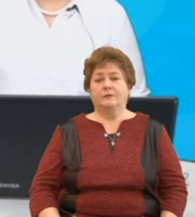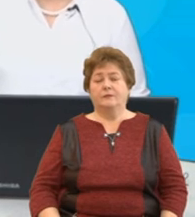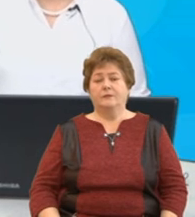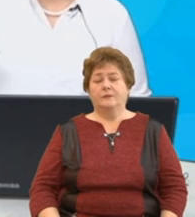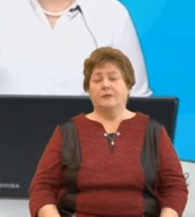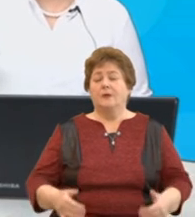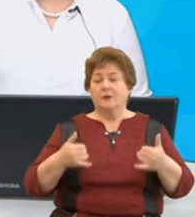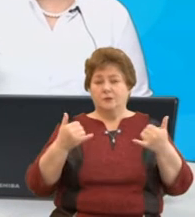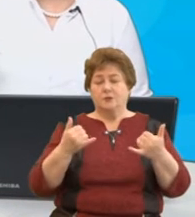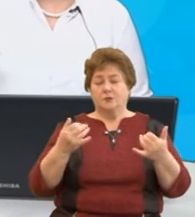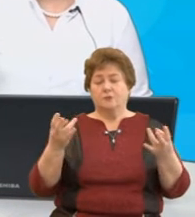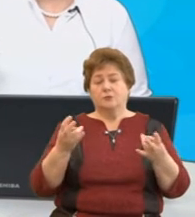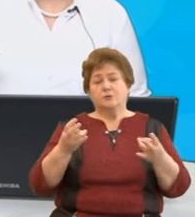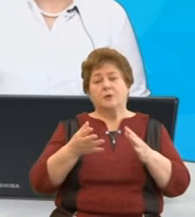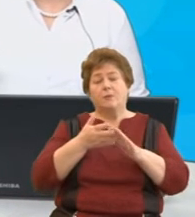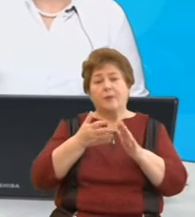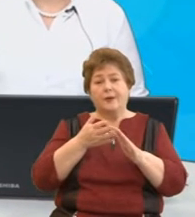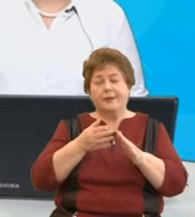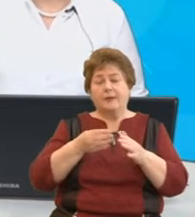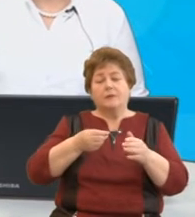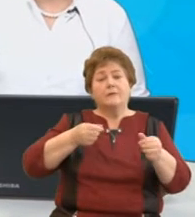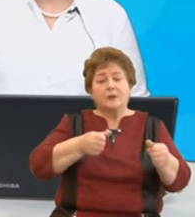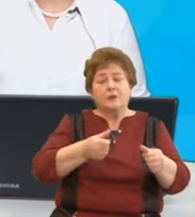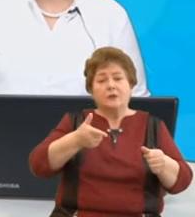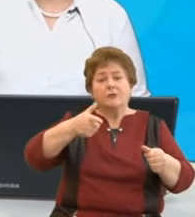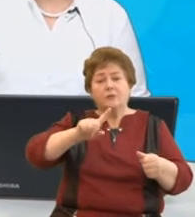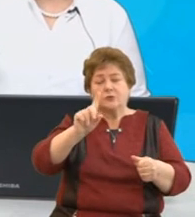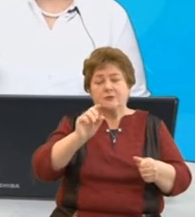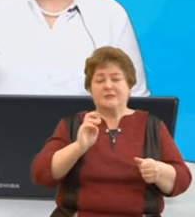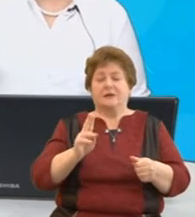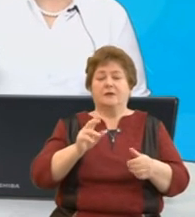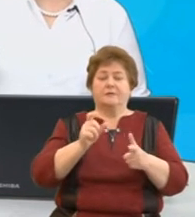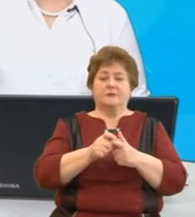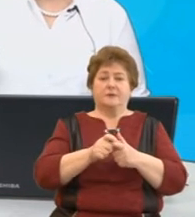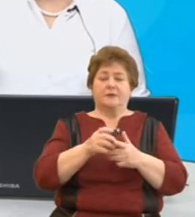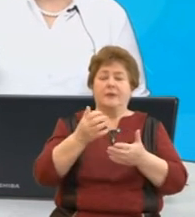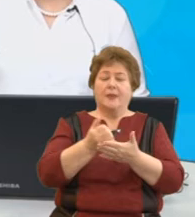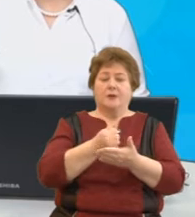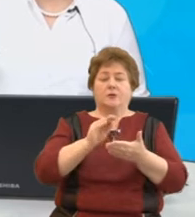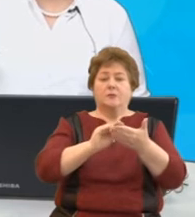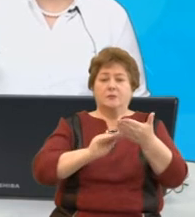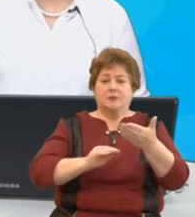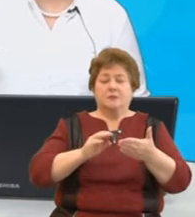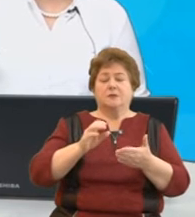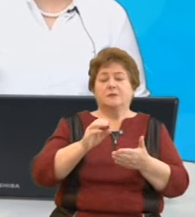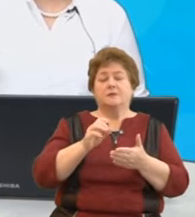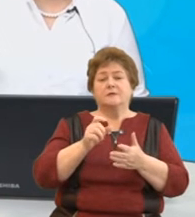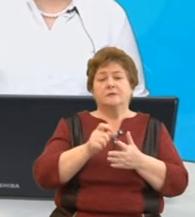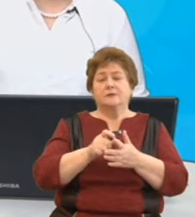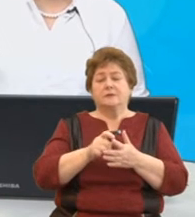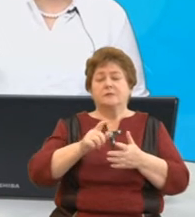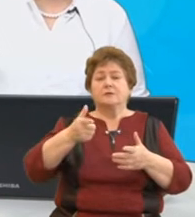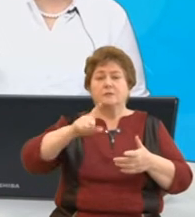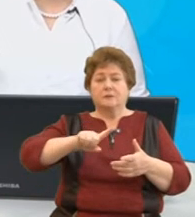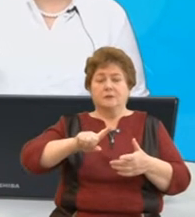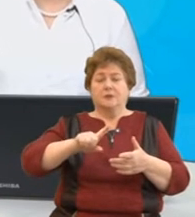теперь мы разберемся а роли твердого знака в словах найдем в тексте слова с твердым